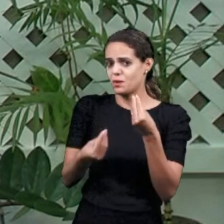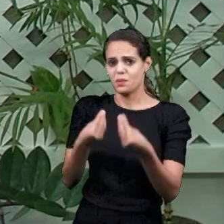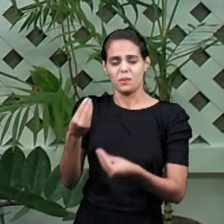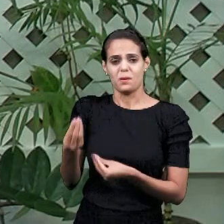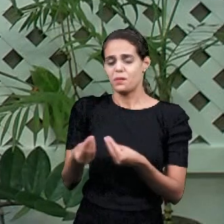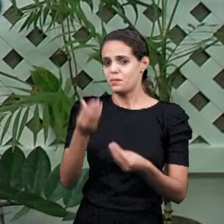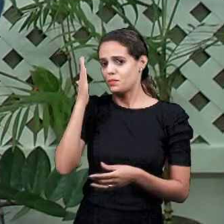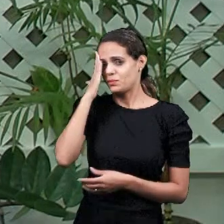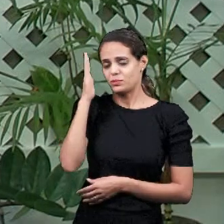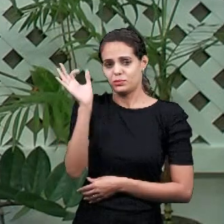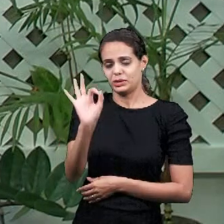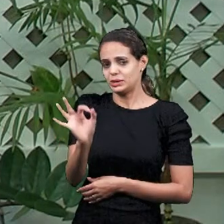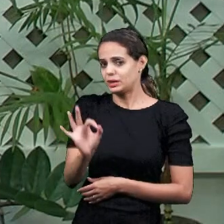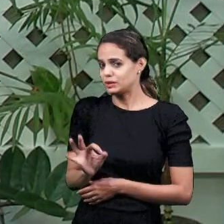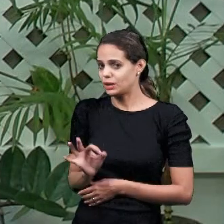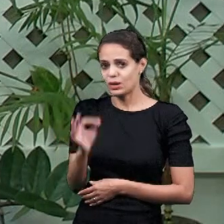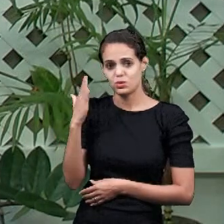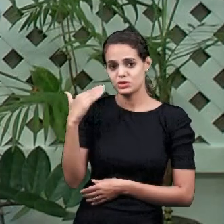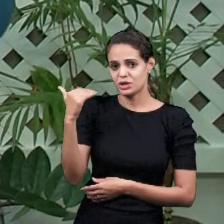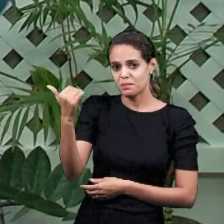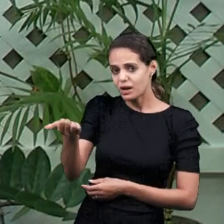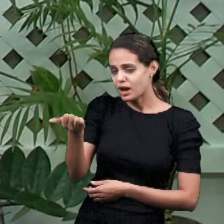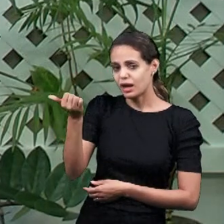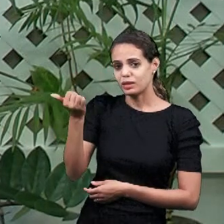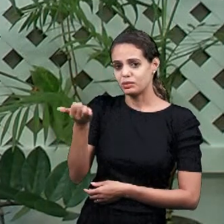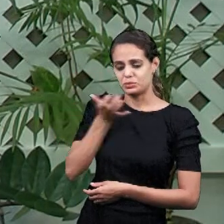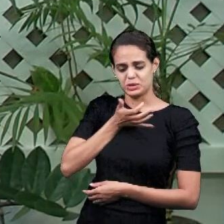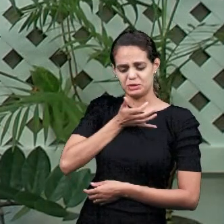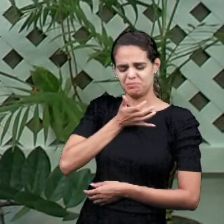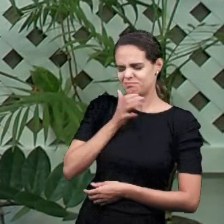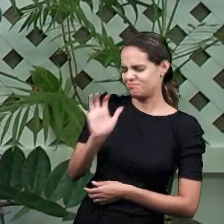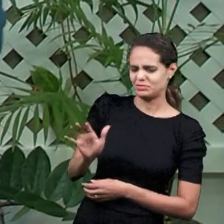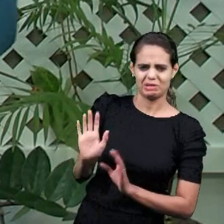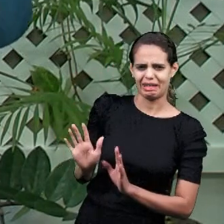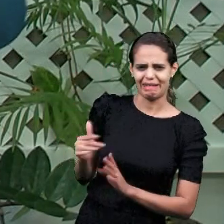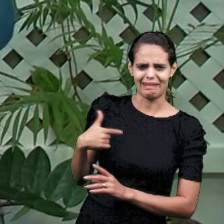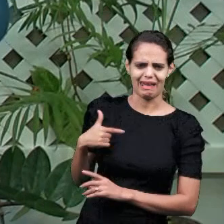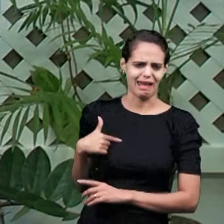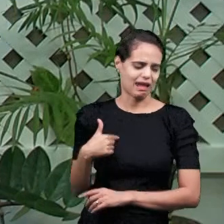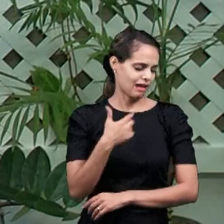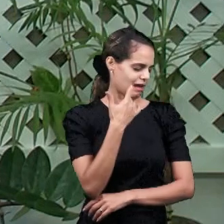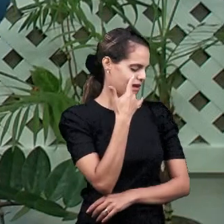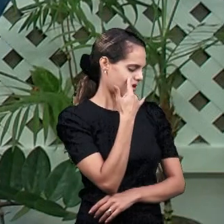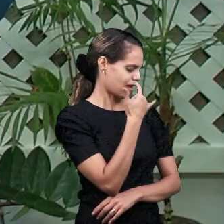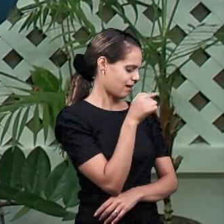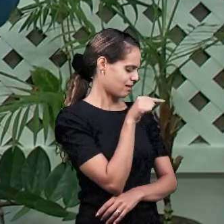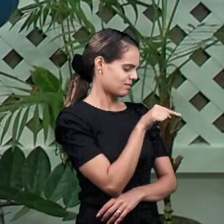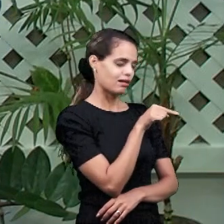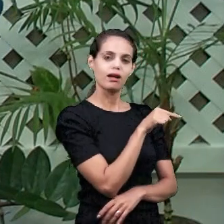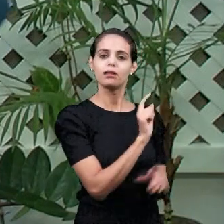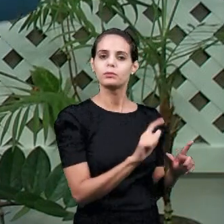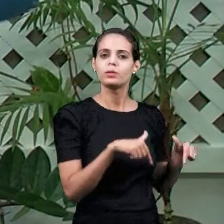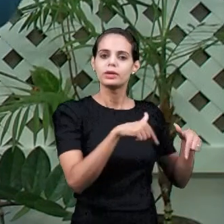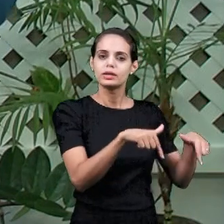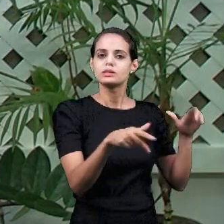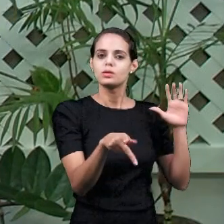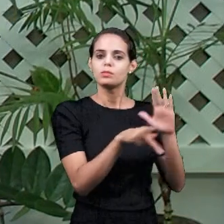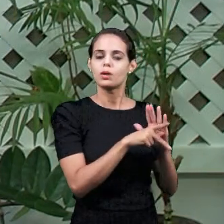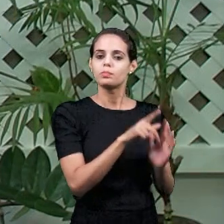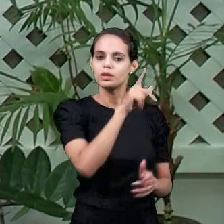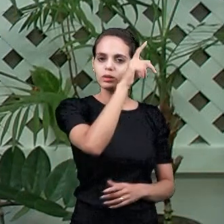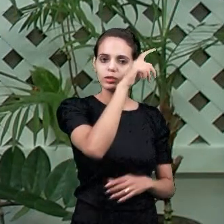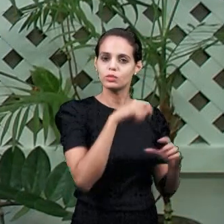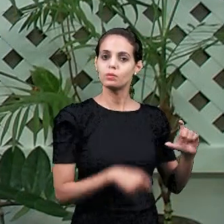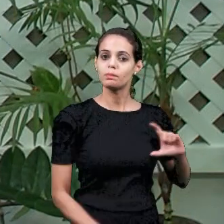doctrine. Ils veulent vivre ces choses-là, une opération de l'erreur. Ils sont joyeux, heureux, et nous aussi. Ne soyez